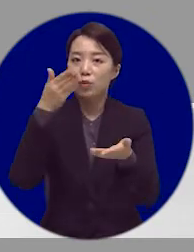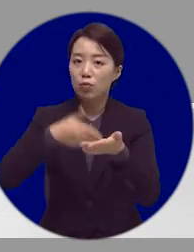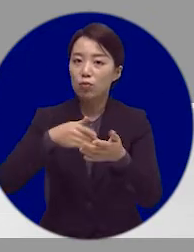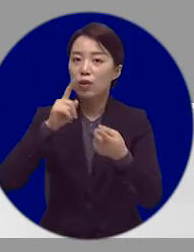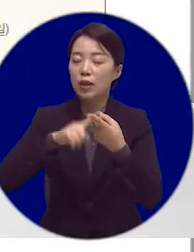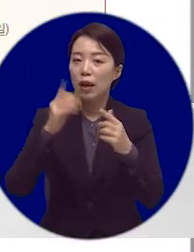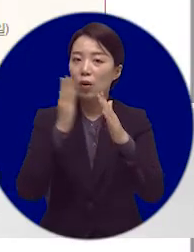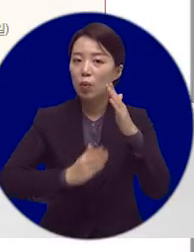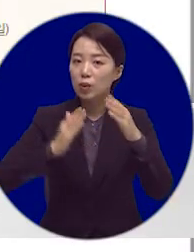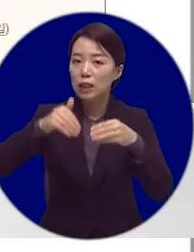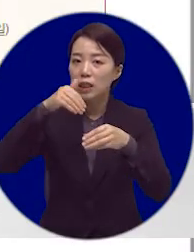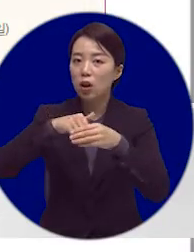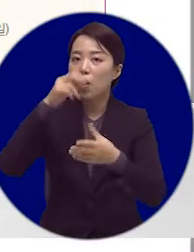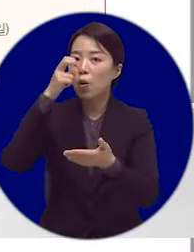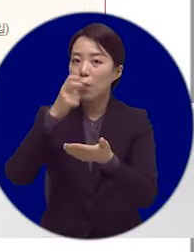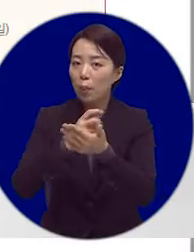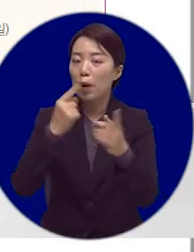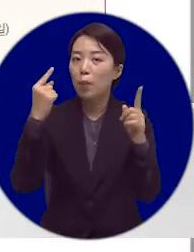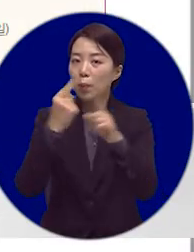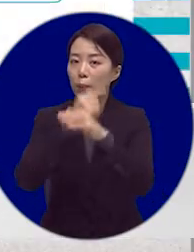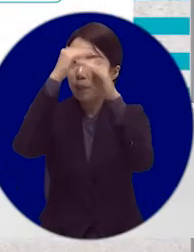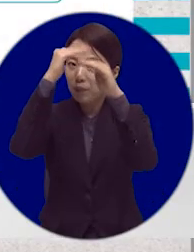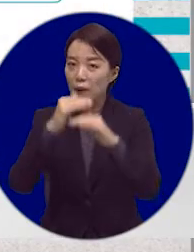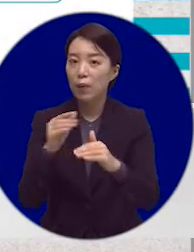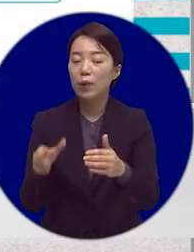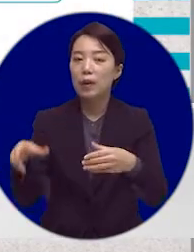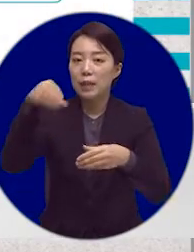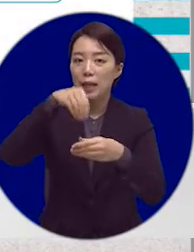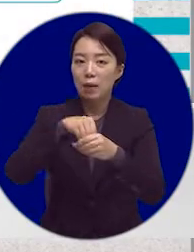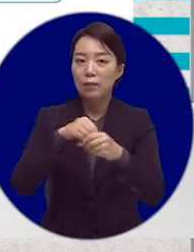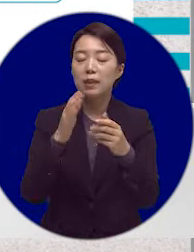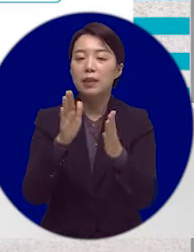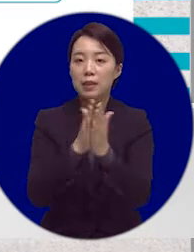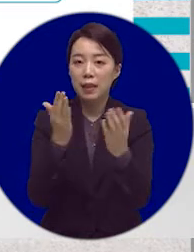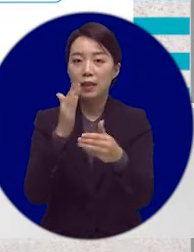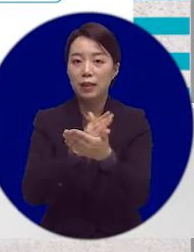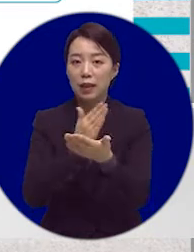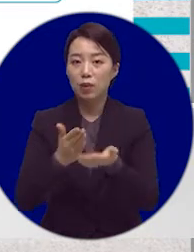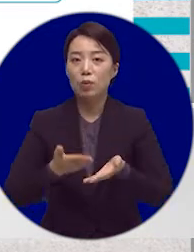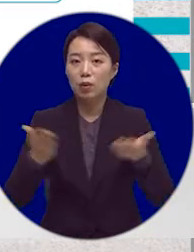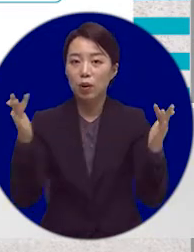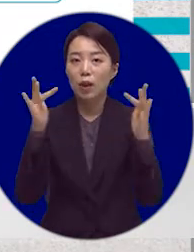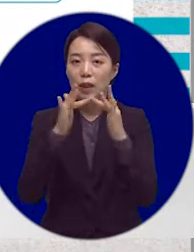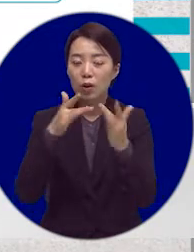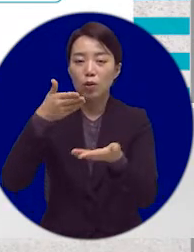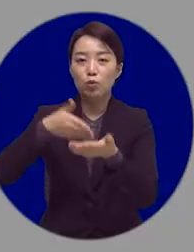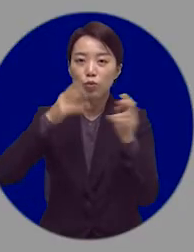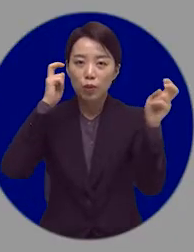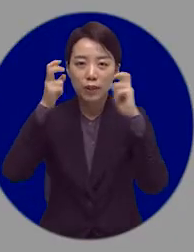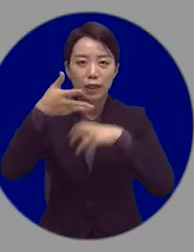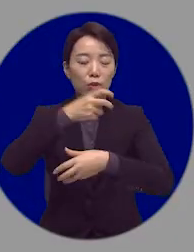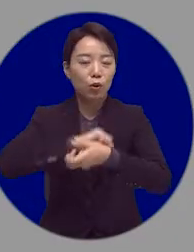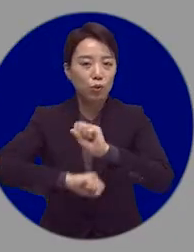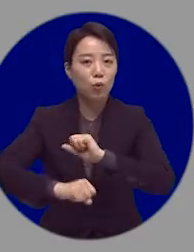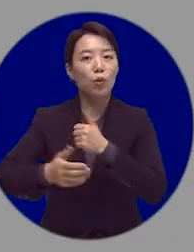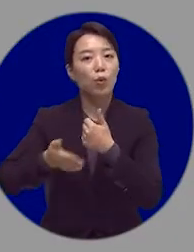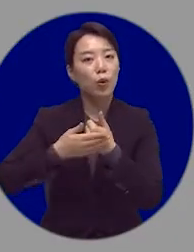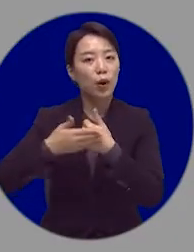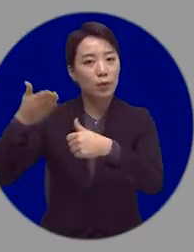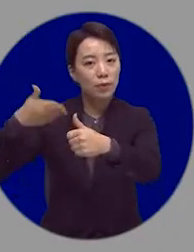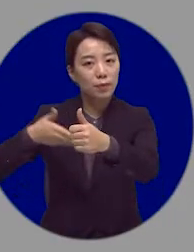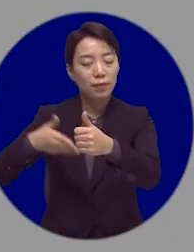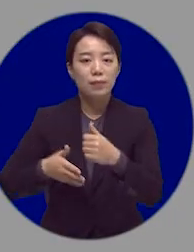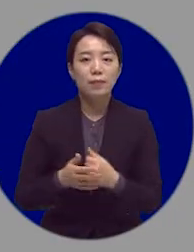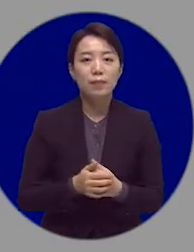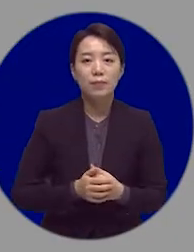규정을 정리한 선거법 안내 자료를 배포해 인터넷 언론사에 적극적인 협조를 요청했는데요. 인터넷 언론사 대상